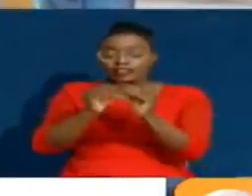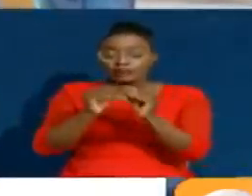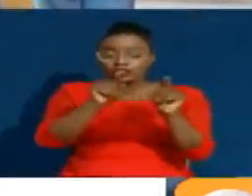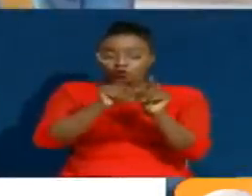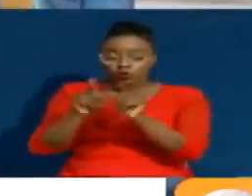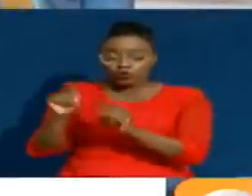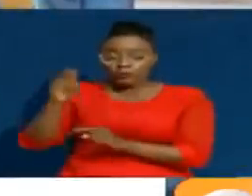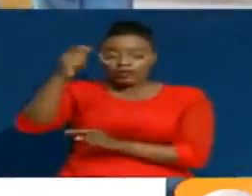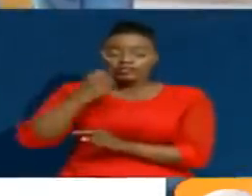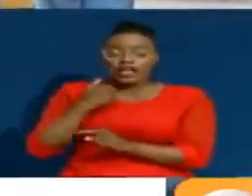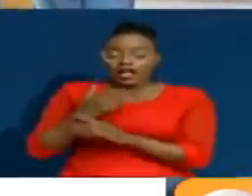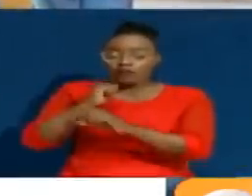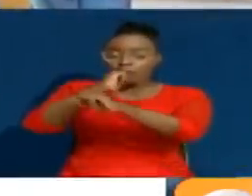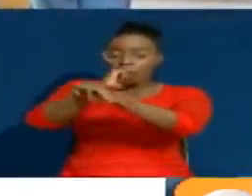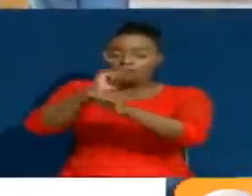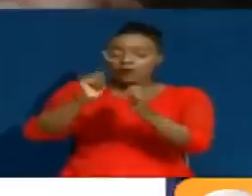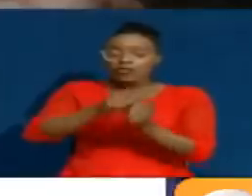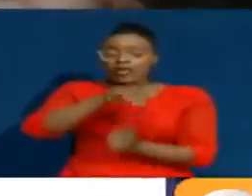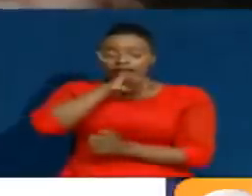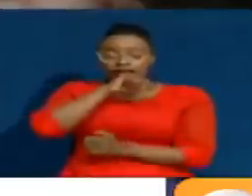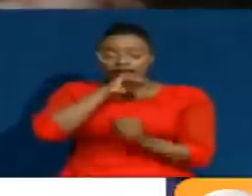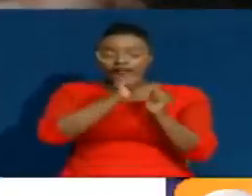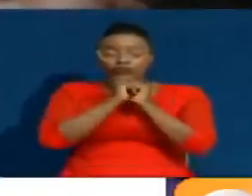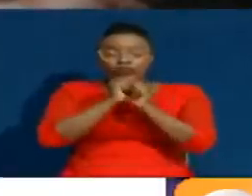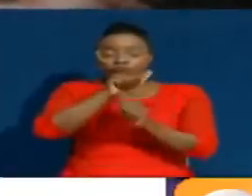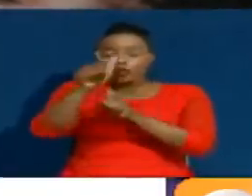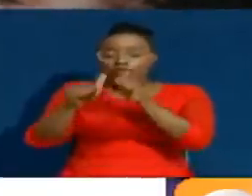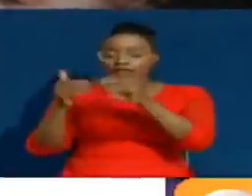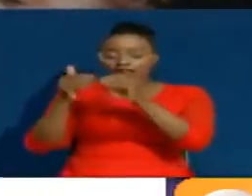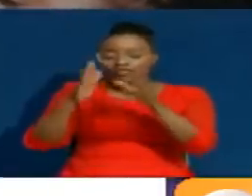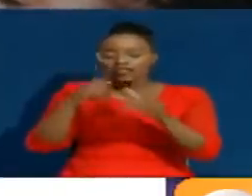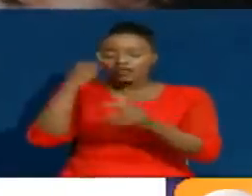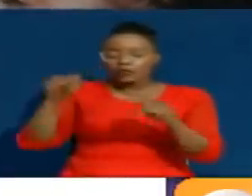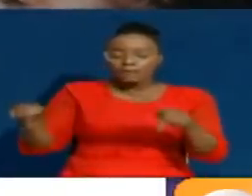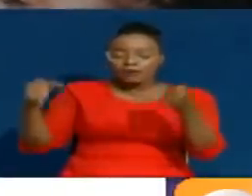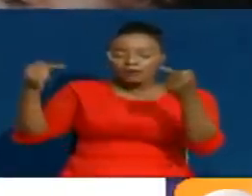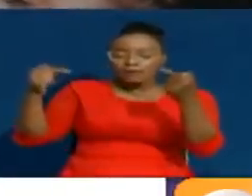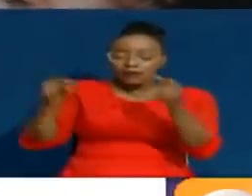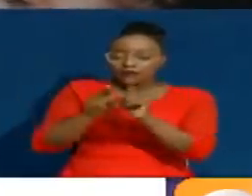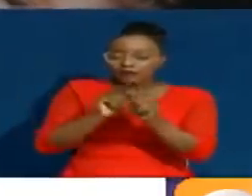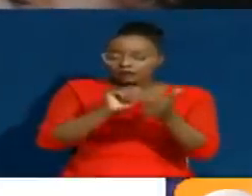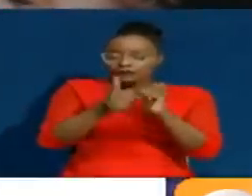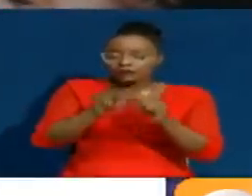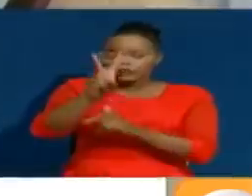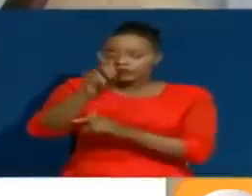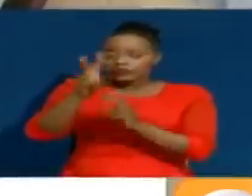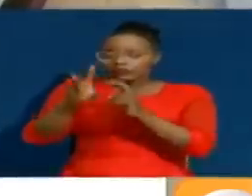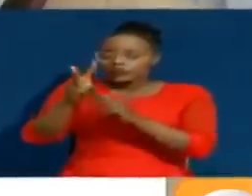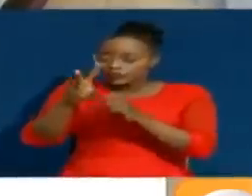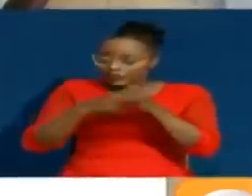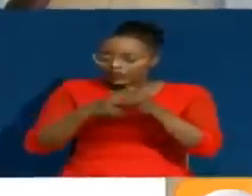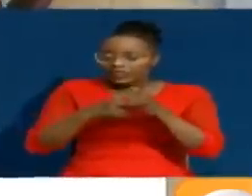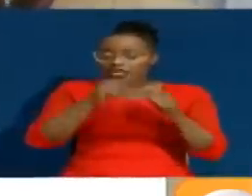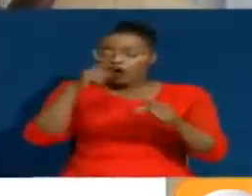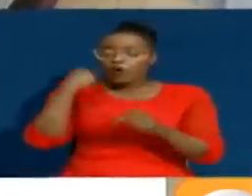hicho, rais aliutetea usuhuba wake na Odinga pamoja na viongozi wengine aliyopingana nao kwenye kinyang'anyiro cha ikulu mwaka